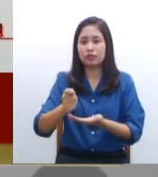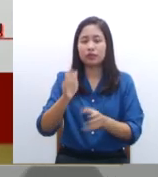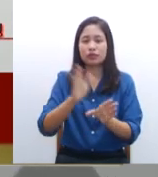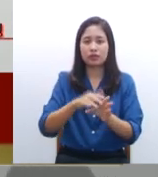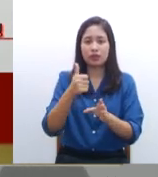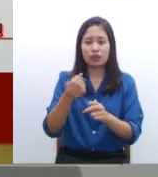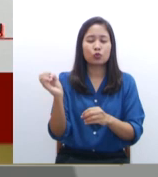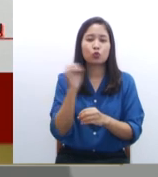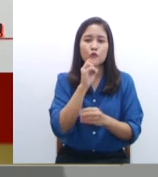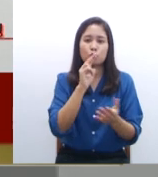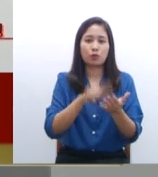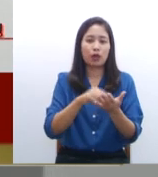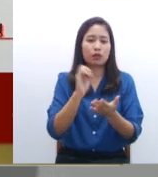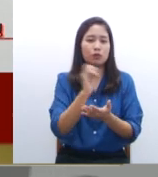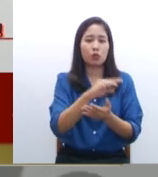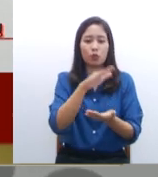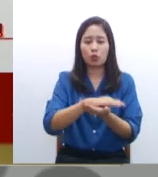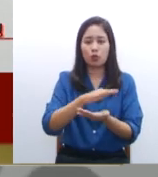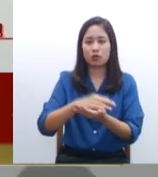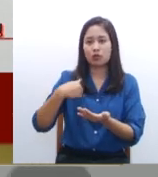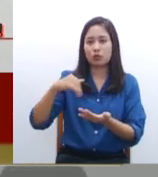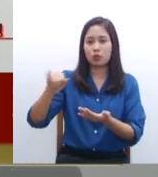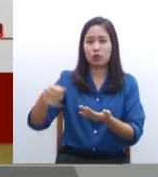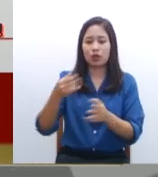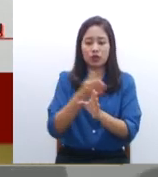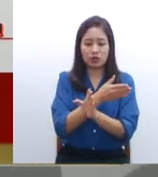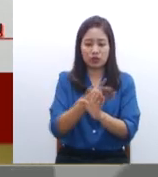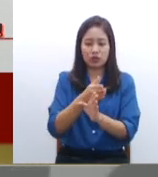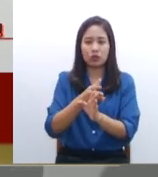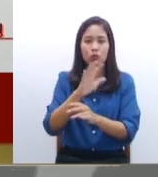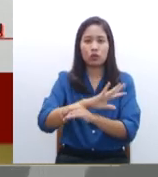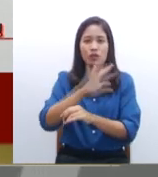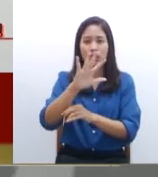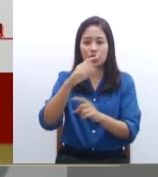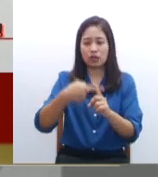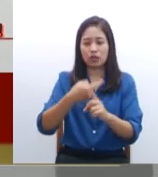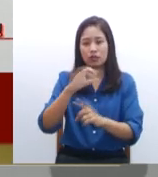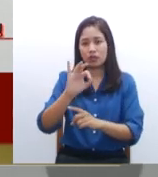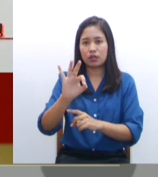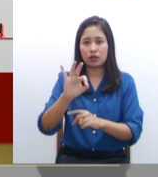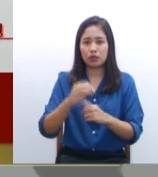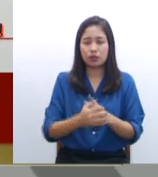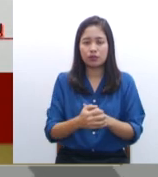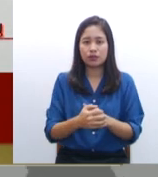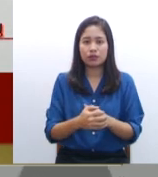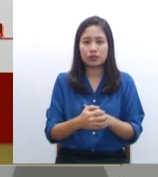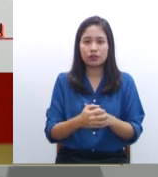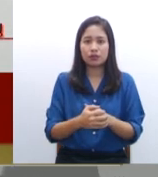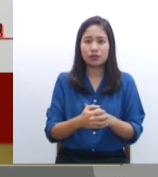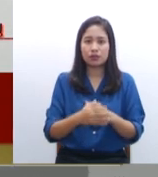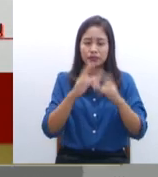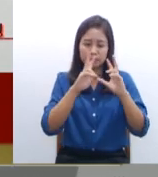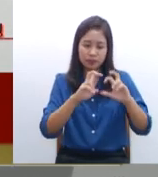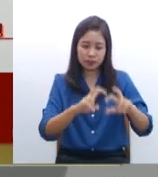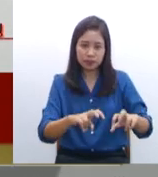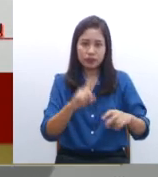เรียนวิทยาศาสตร์จุฬาภรณราชวิทยาลัยภายในวันที่5กันยายนพุทธศักราช2562โดยพิจารณาจาก